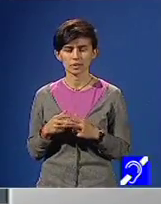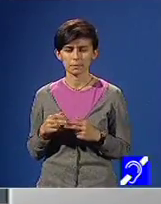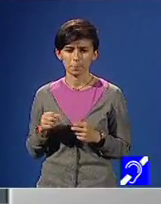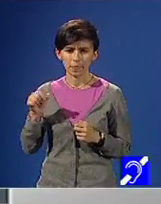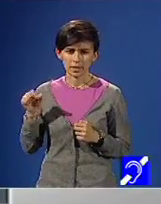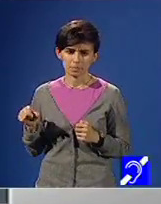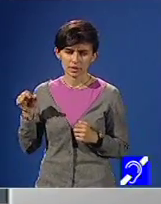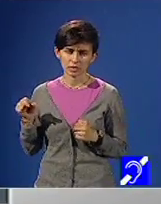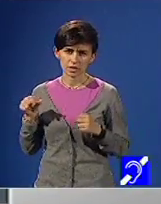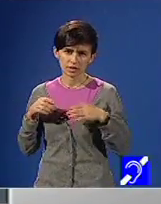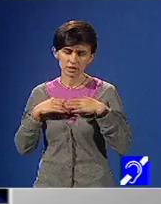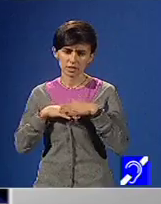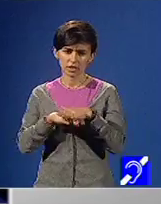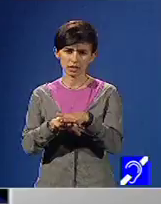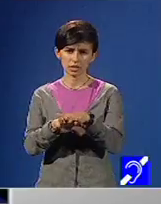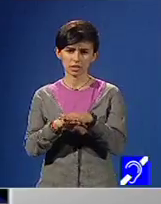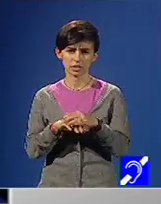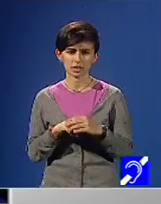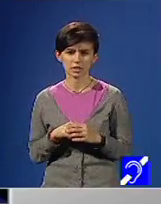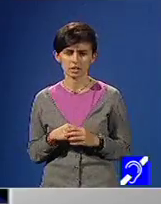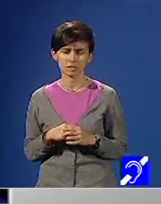se integreze